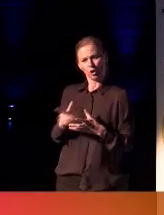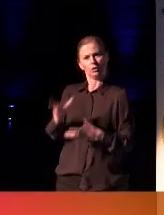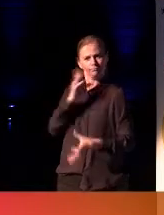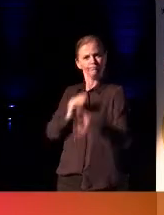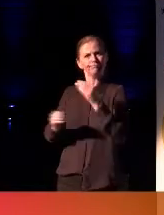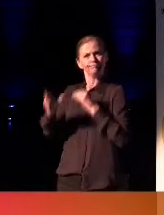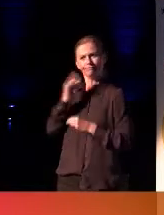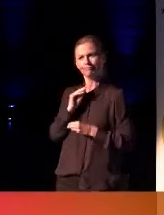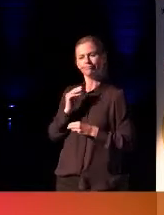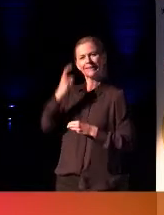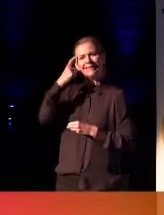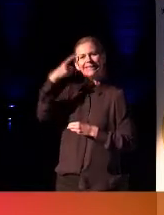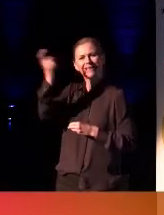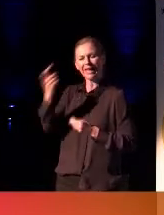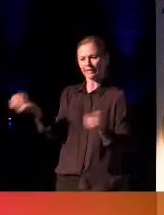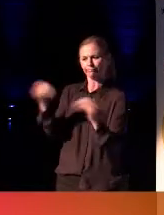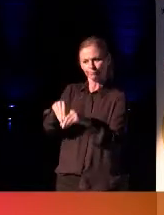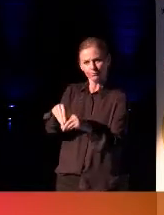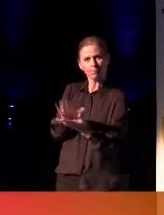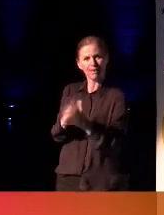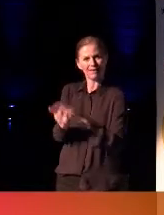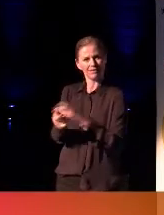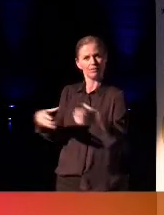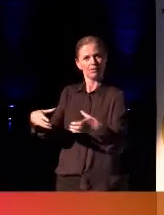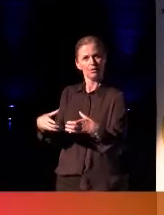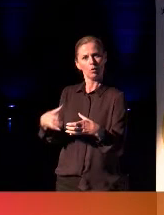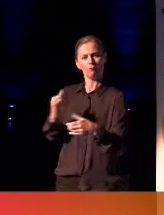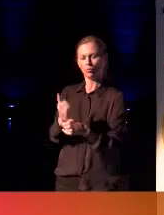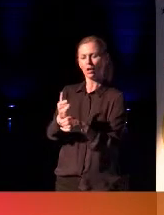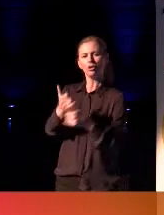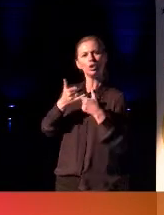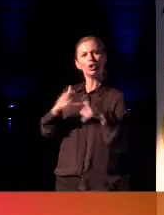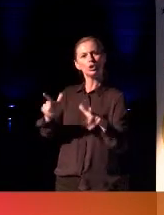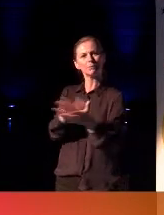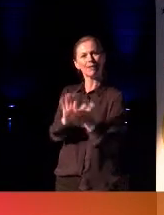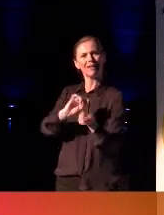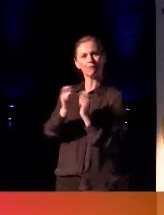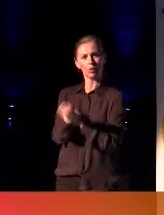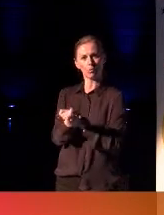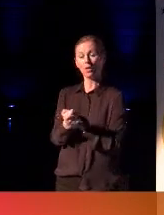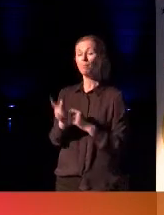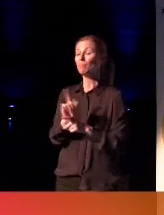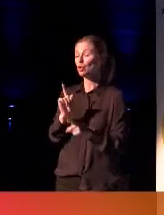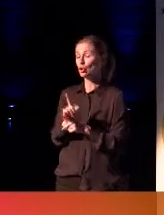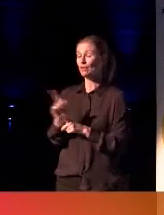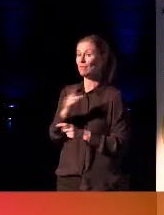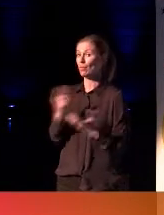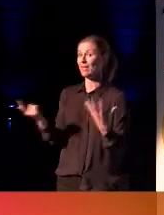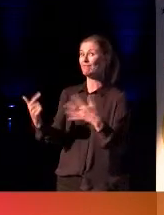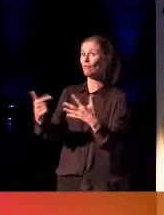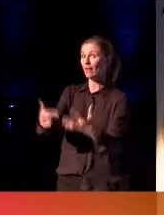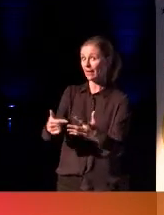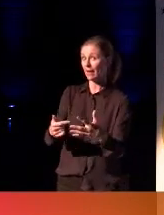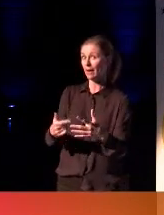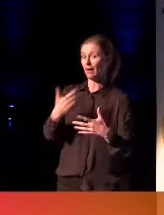få deres ideer inn til hvordan vi kan lykkes med denne reformen. Og her det snakk om at vi skal involvere